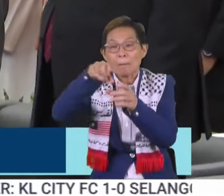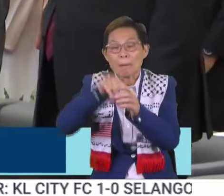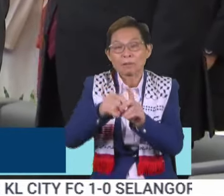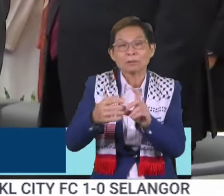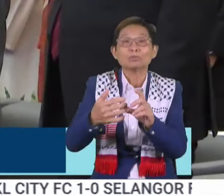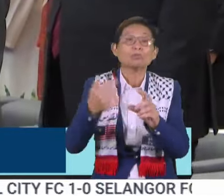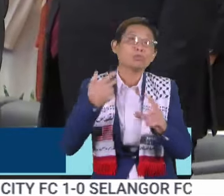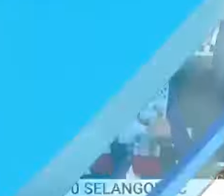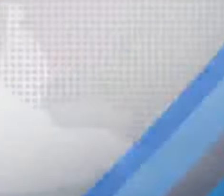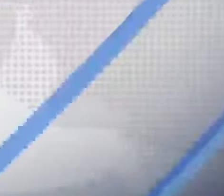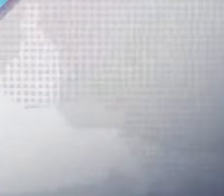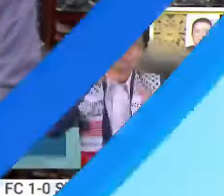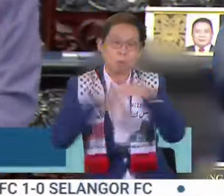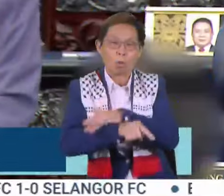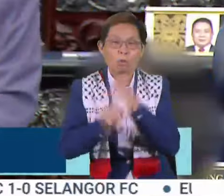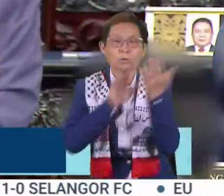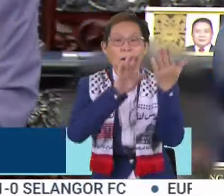Menteri.